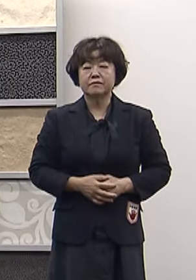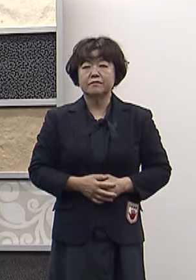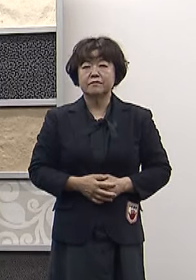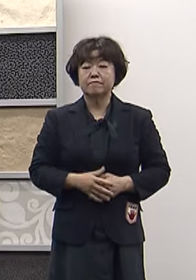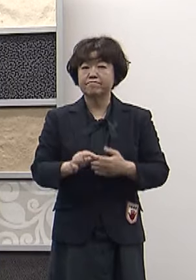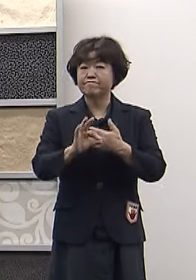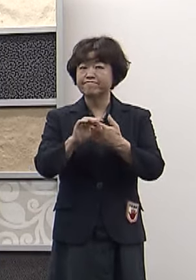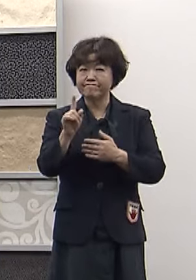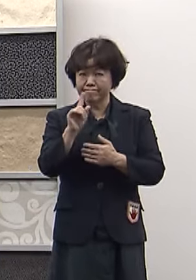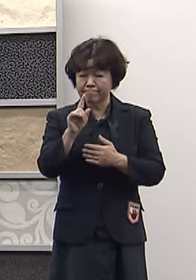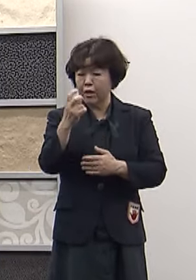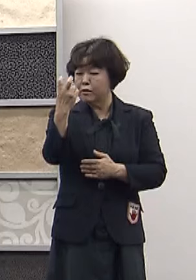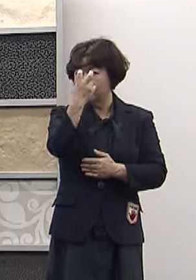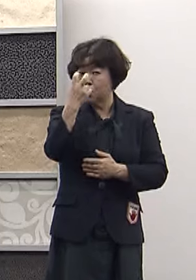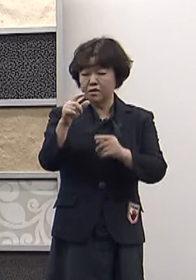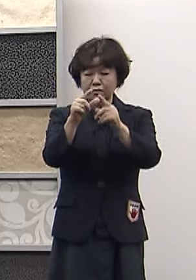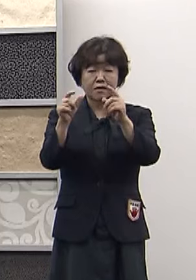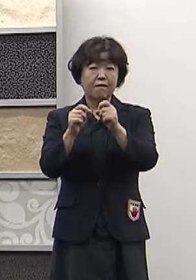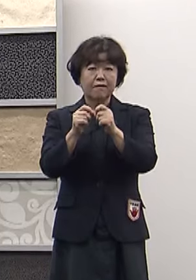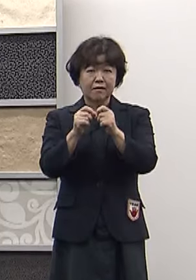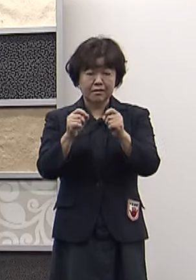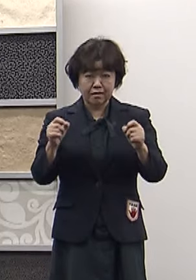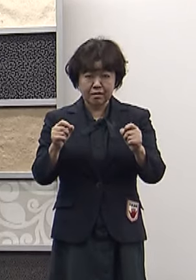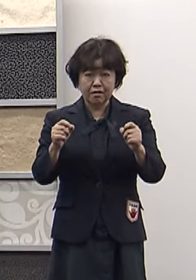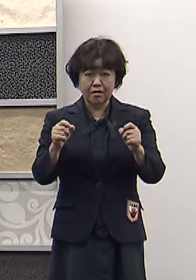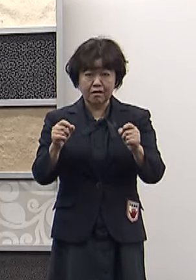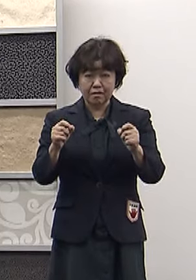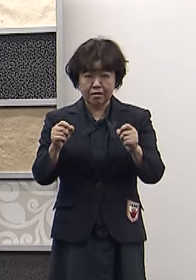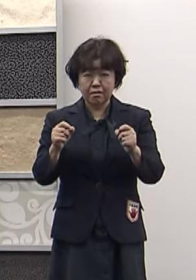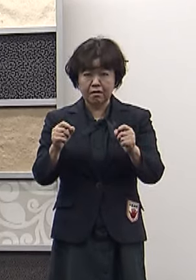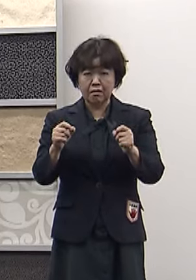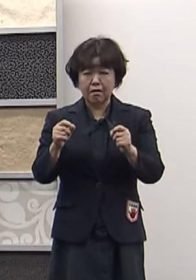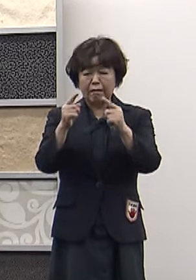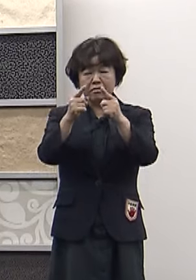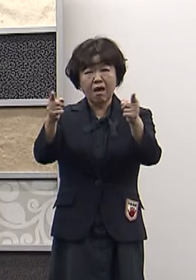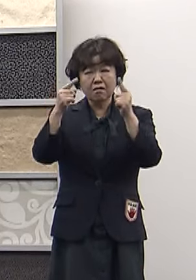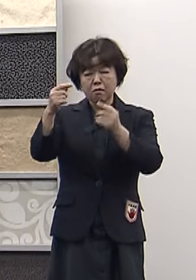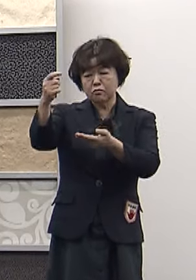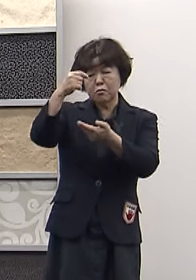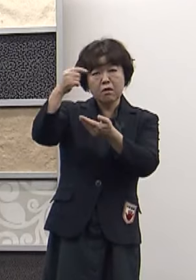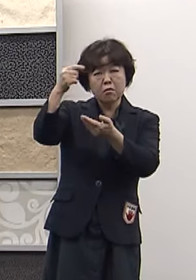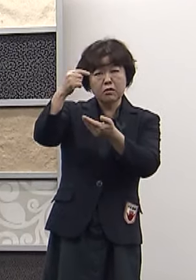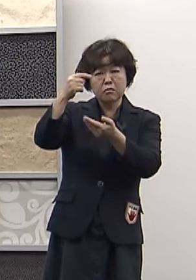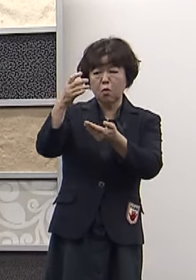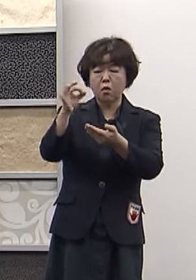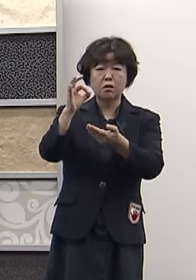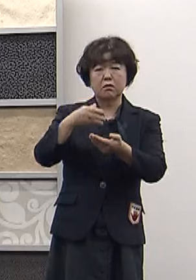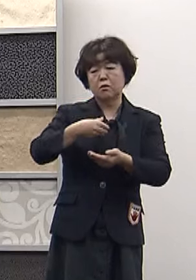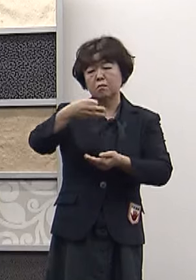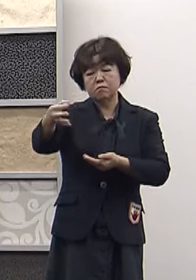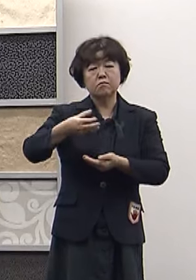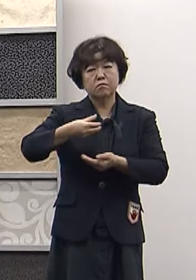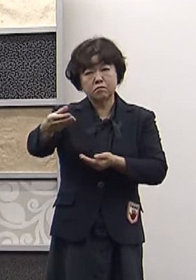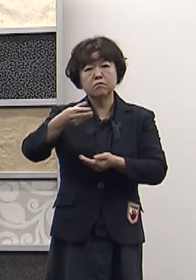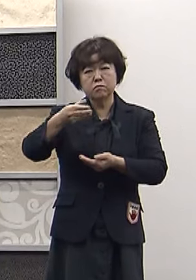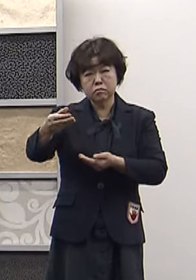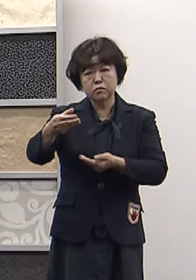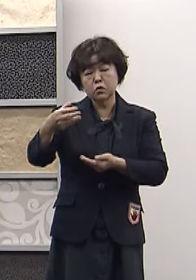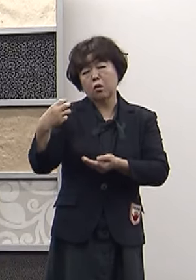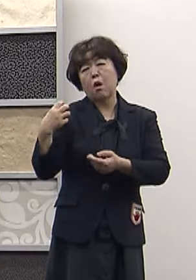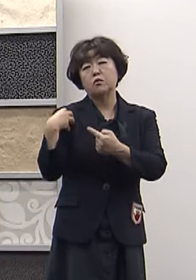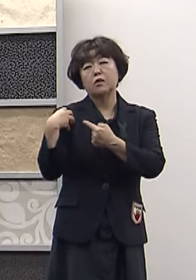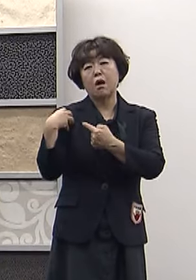例えばですね、調査によりますと、奨学金返済の負担が就職先の選択、あるいは結婚、出産などに相